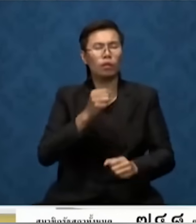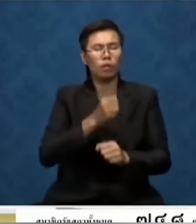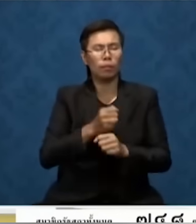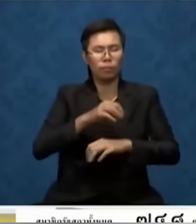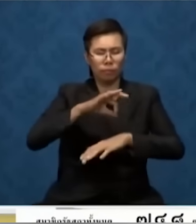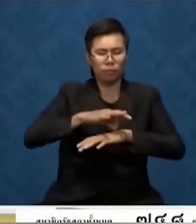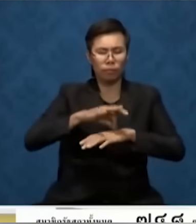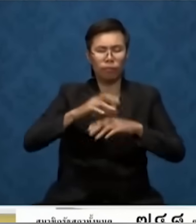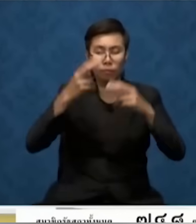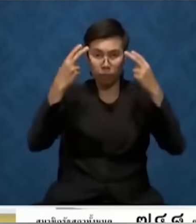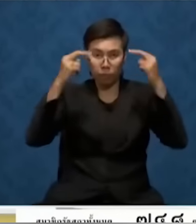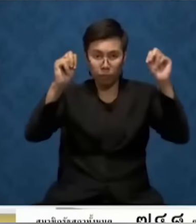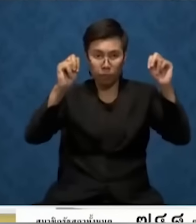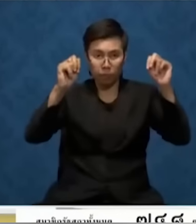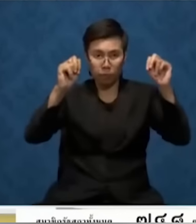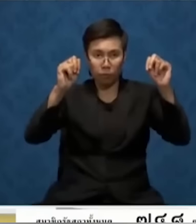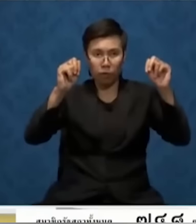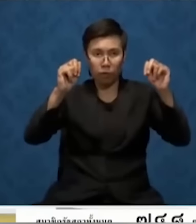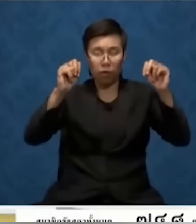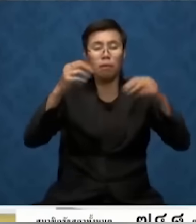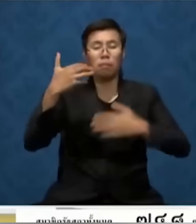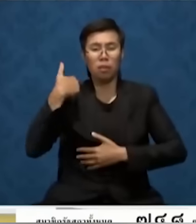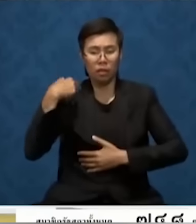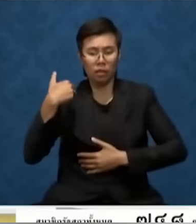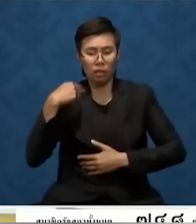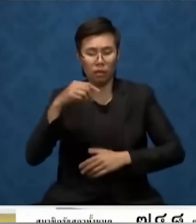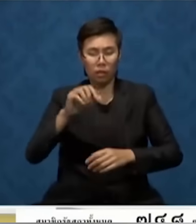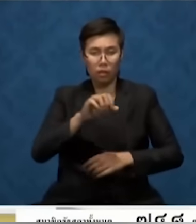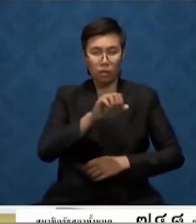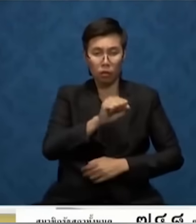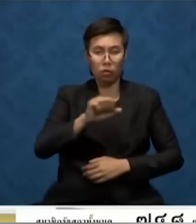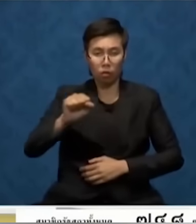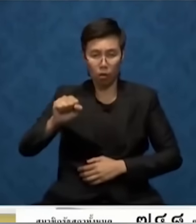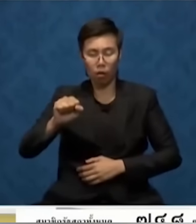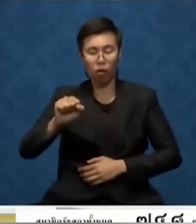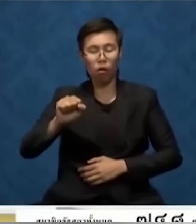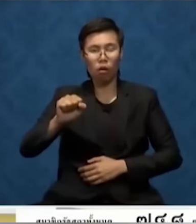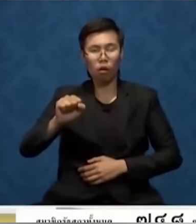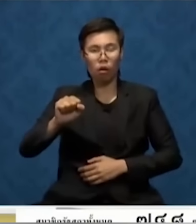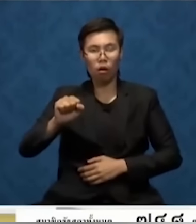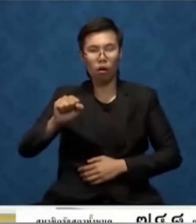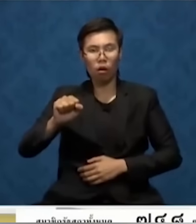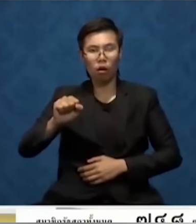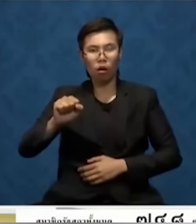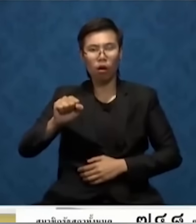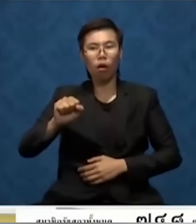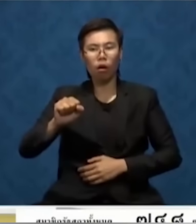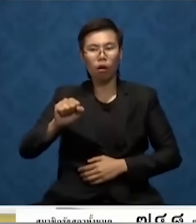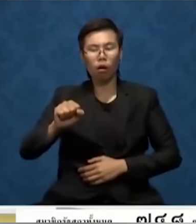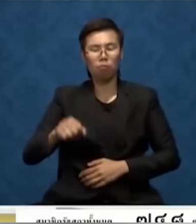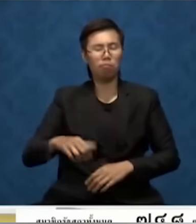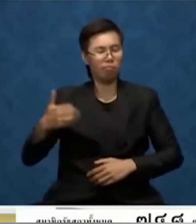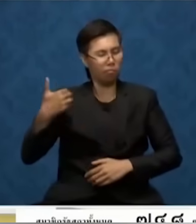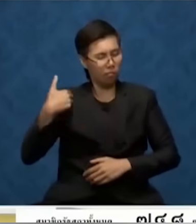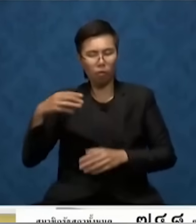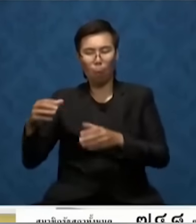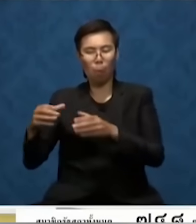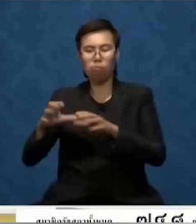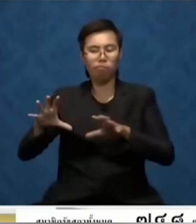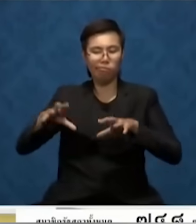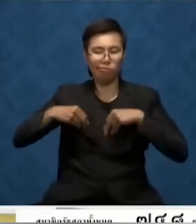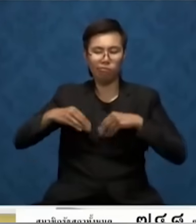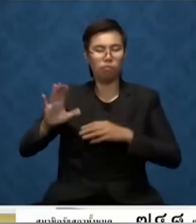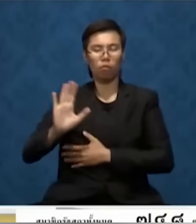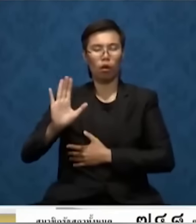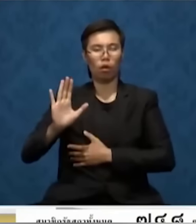น่งนายกรัฐมนตรีก็มีสมาชิกสภาผู้แทนราษฎรฝั่งที่ไม่เห็นชอบ